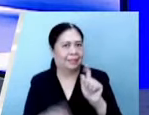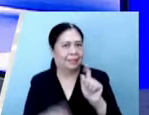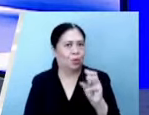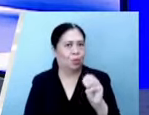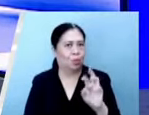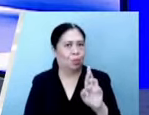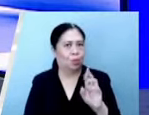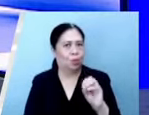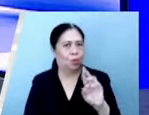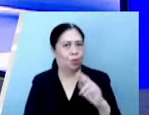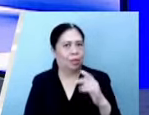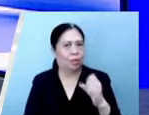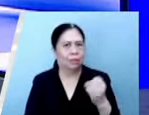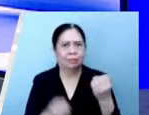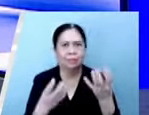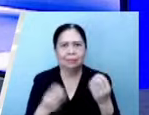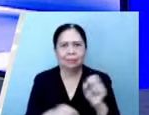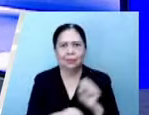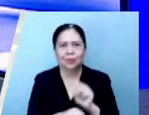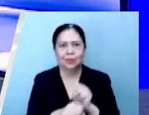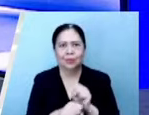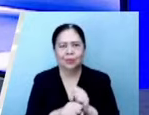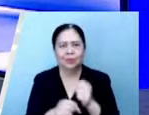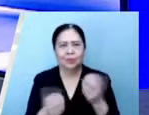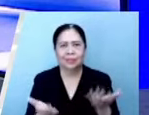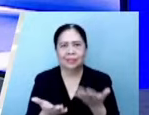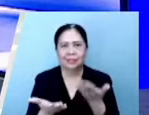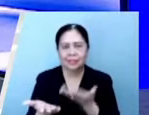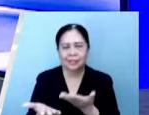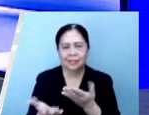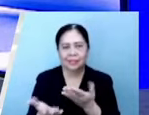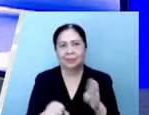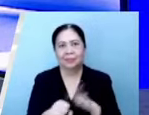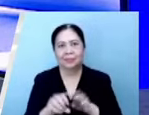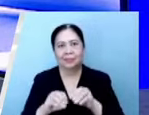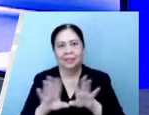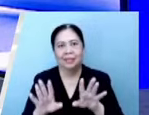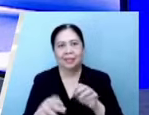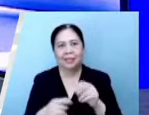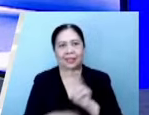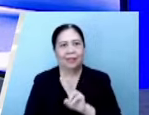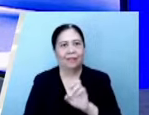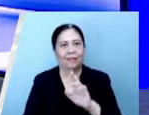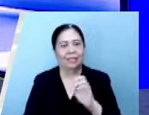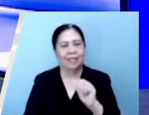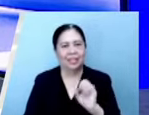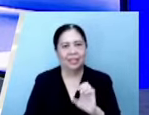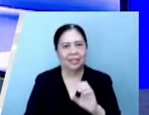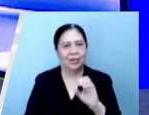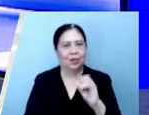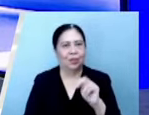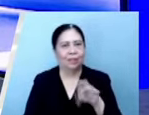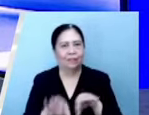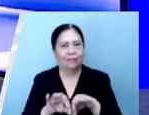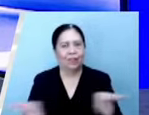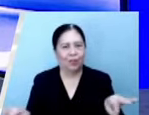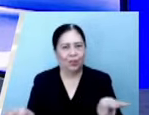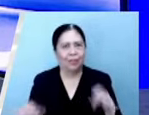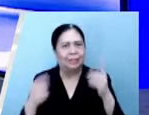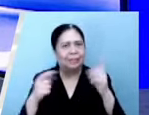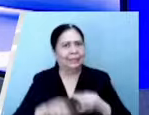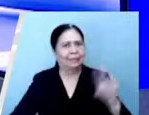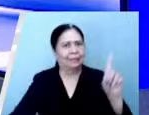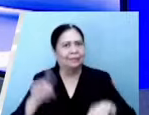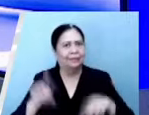sunod-sunod na trabahong nakalinya para sa kanya. At bonus pa ang trending niyang Versace on the Floor song cover na ginawa ng samot-sading parody